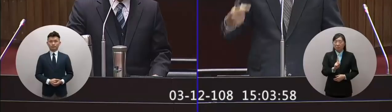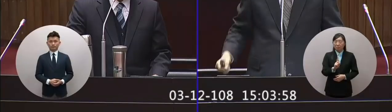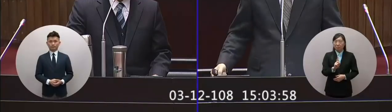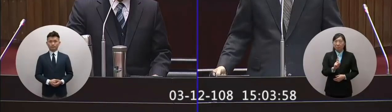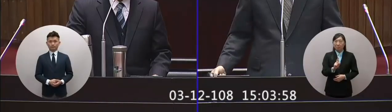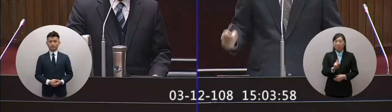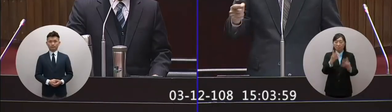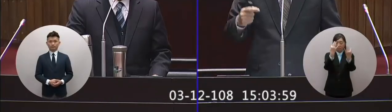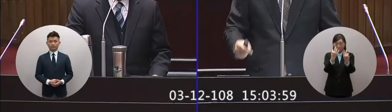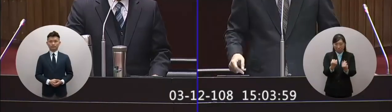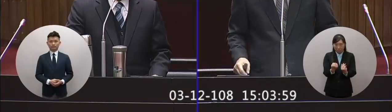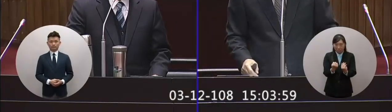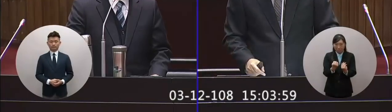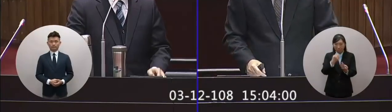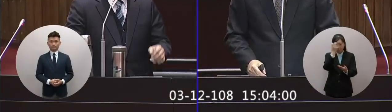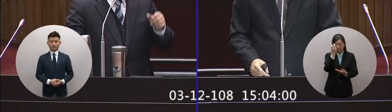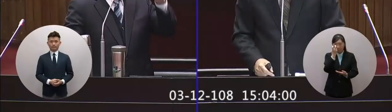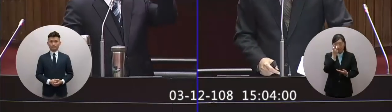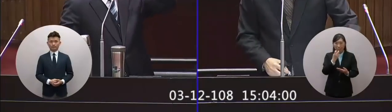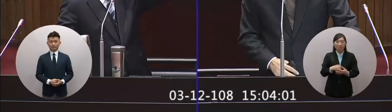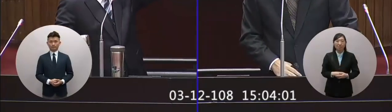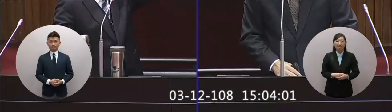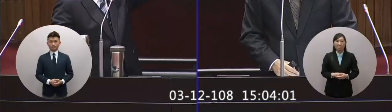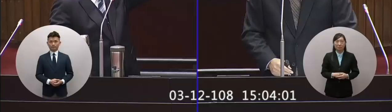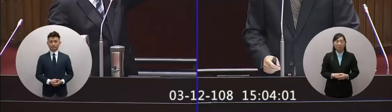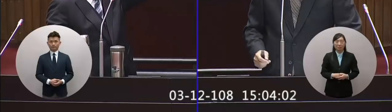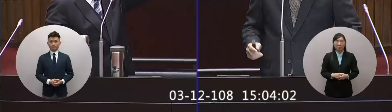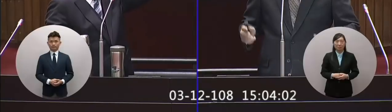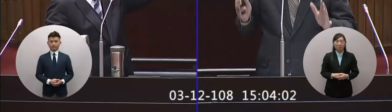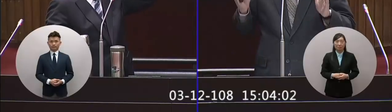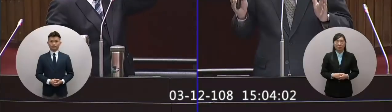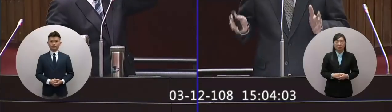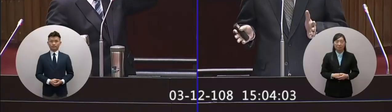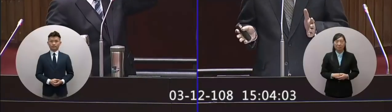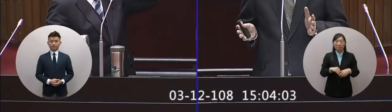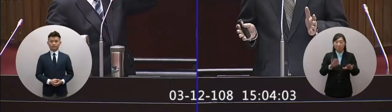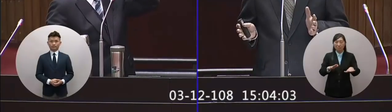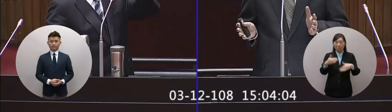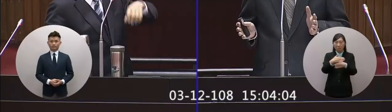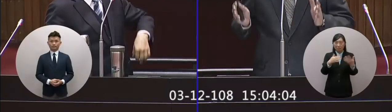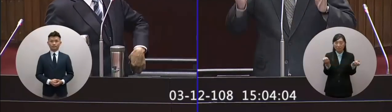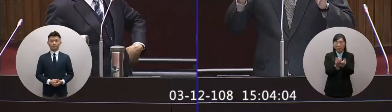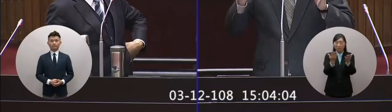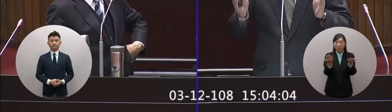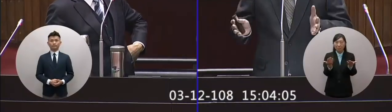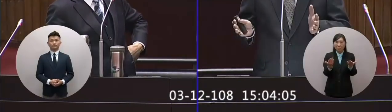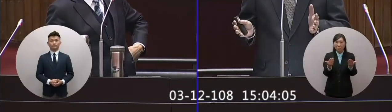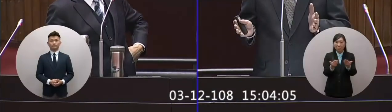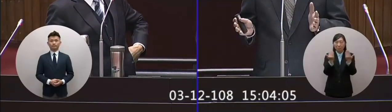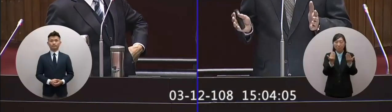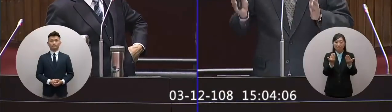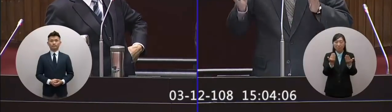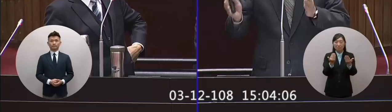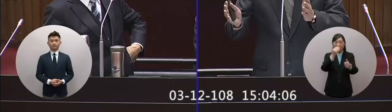统合一个大数据，我们来观看的话，我们简单来讲，究竟交通的事故所造成的伤